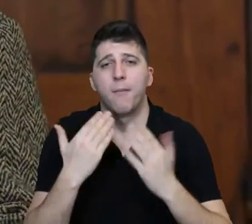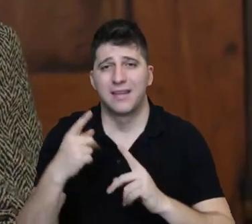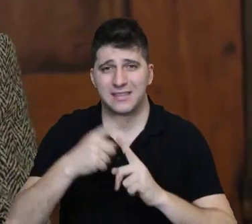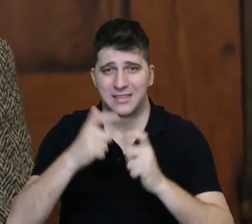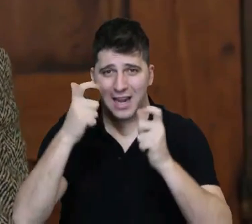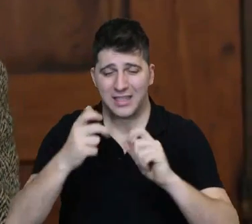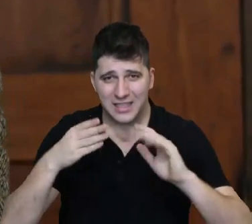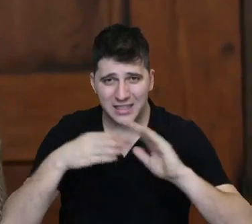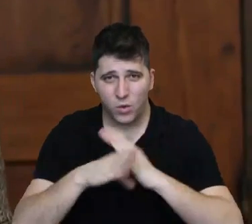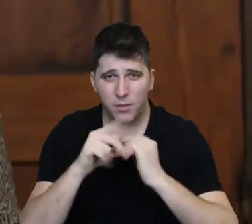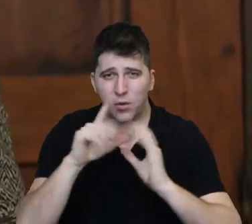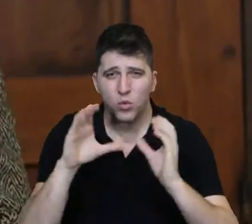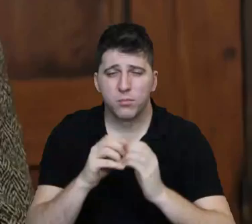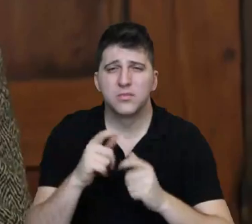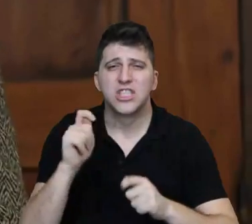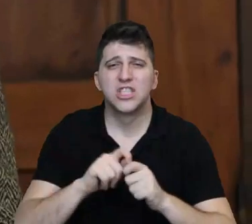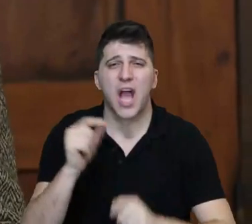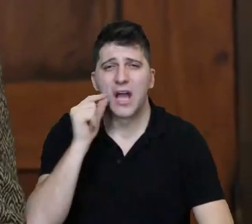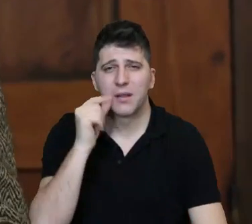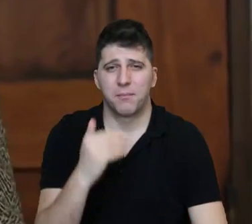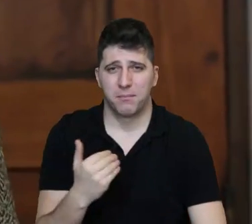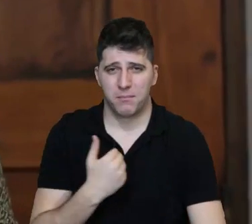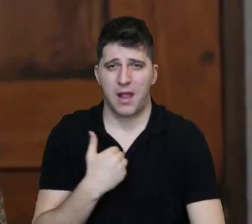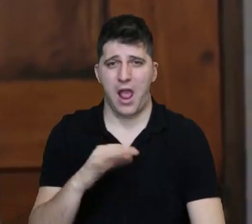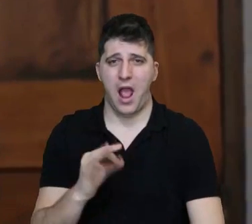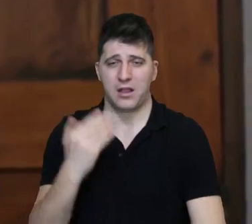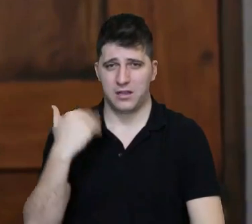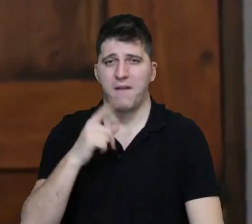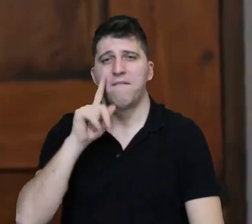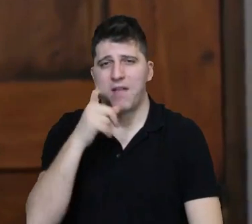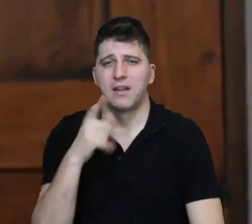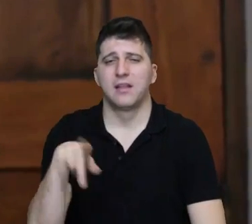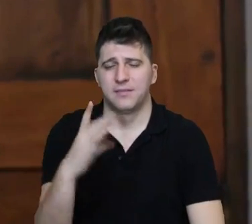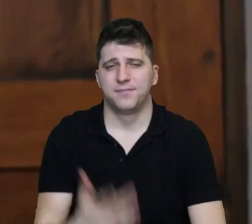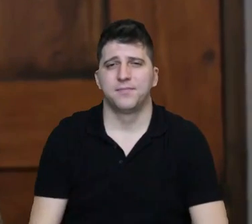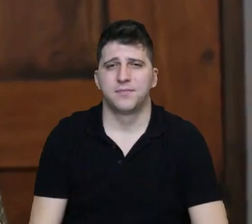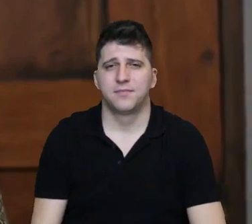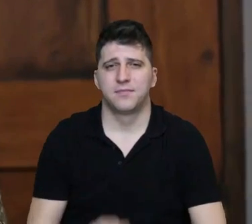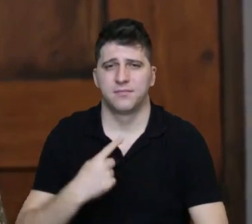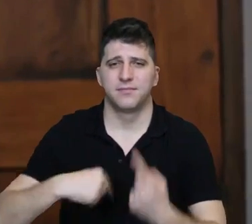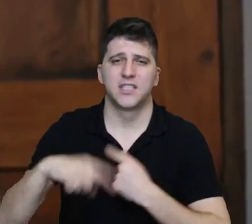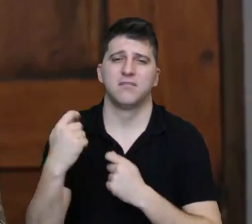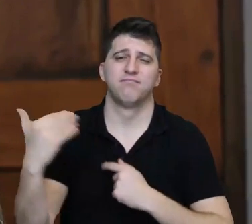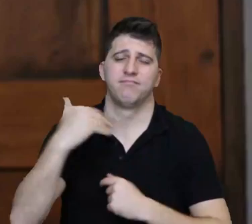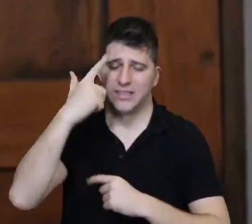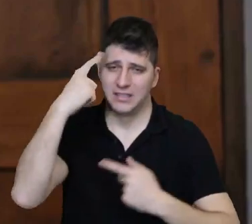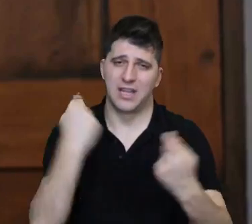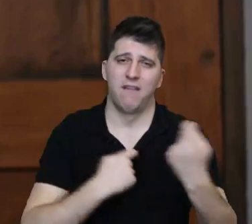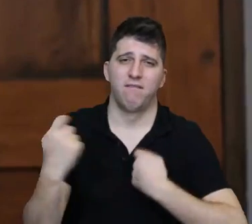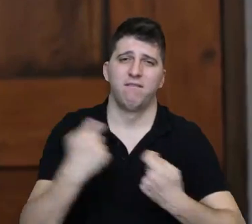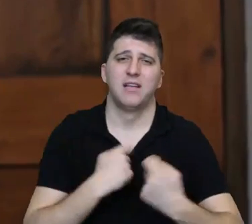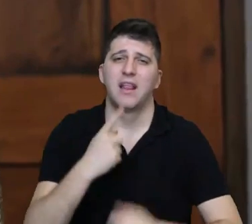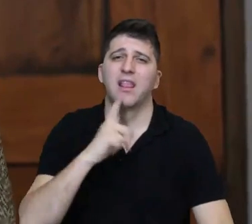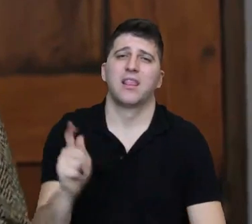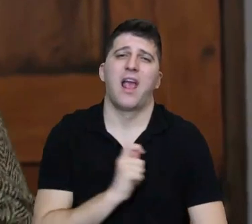Taraklı'ya intikal eden bir grup iş adamı bendeki cevheri fark etmiş olacak ki etrafımda pervane oluyorlar. O yüzden